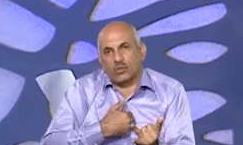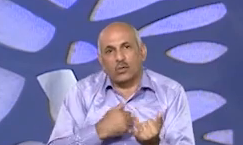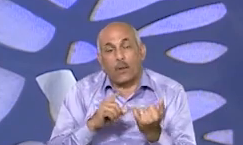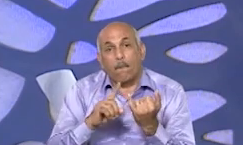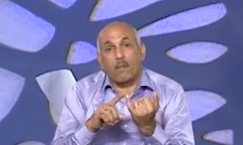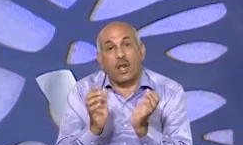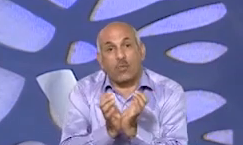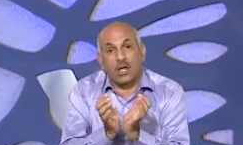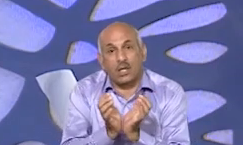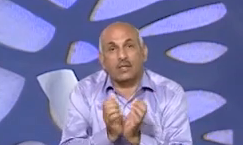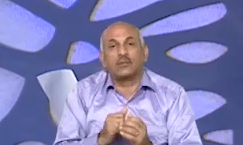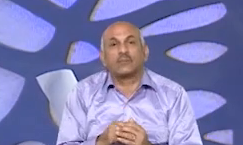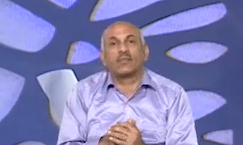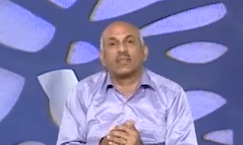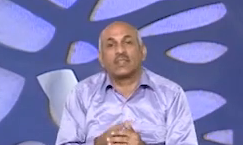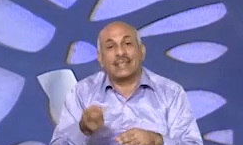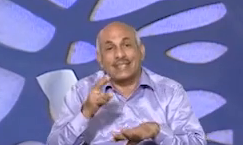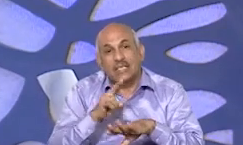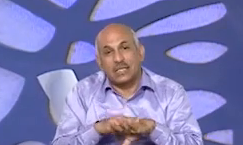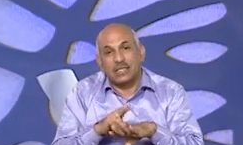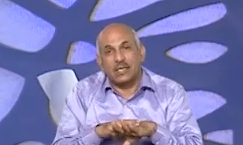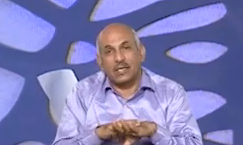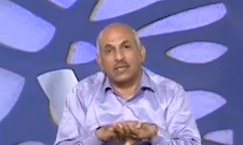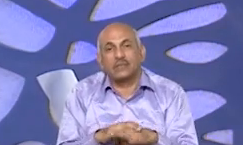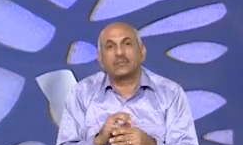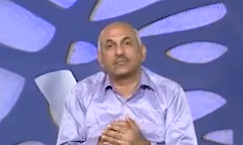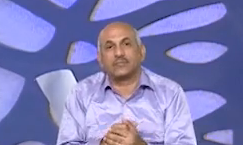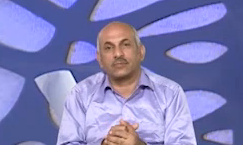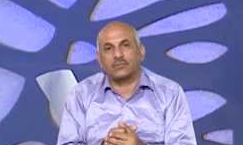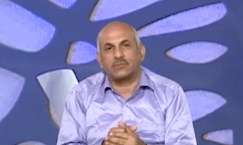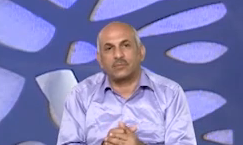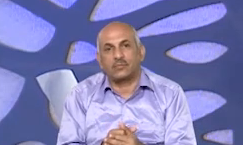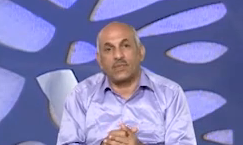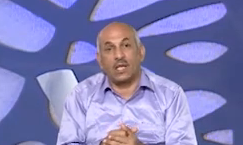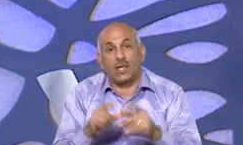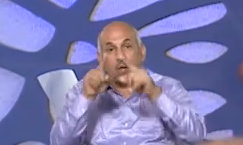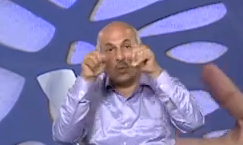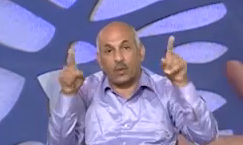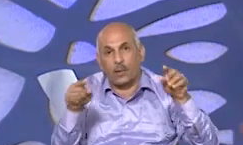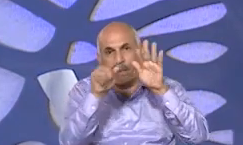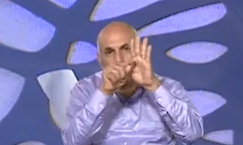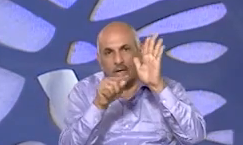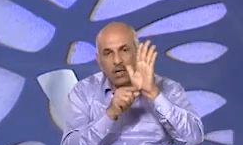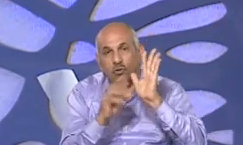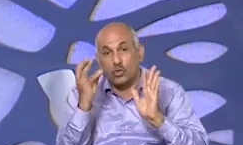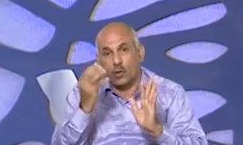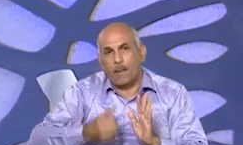بساطة، أنا أجان يعني مرة تاني، السلوجن بتاعنا أو الشعار هو نرتقي بالشباب ليرتقي